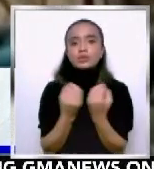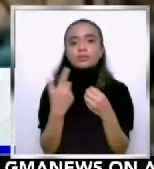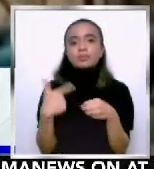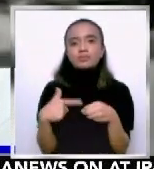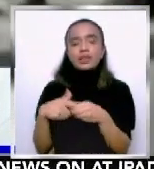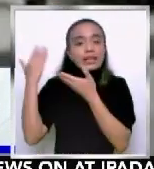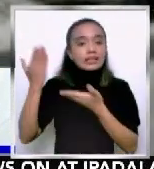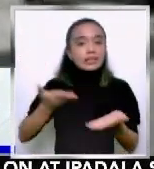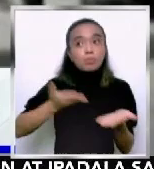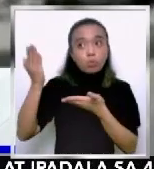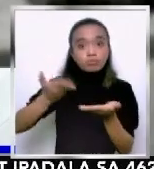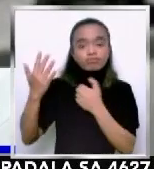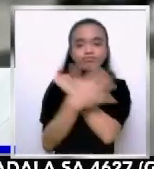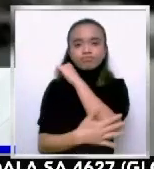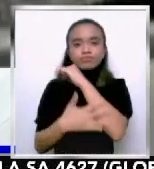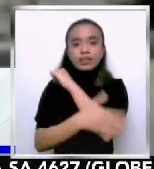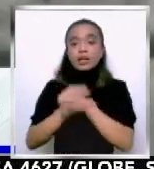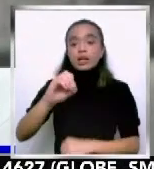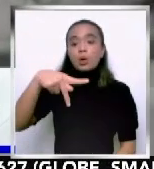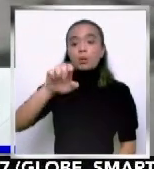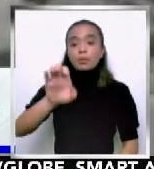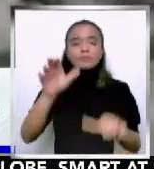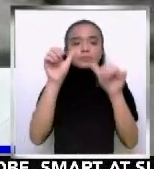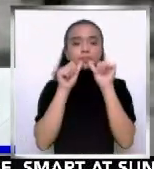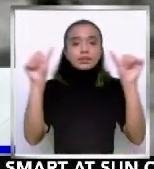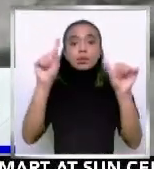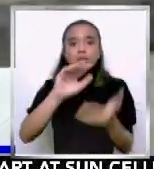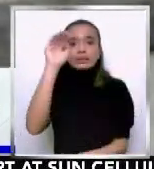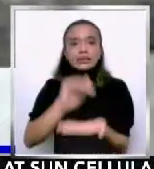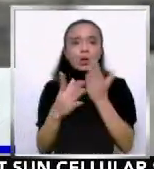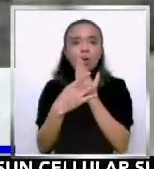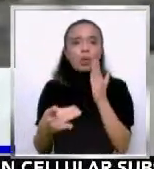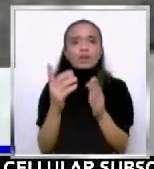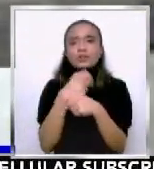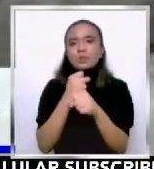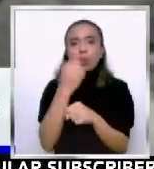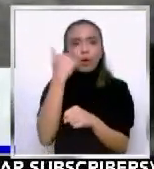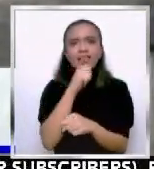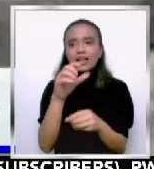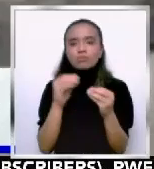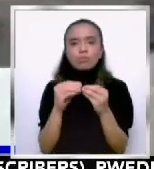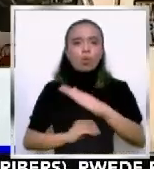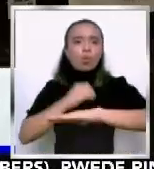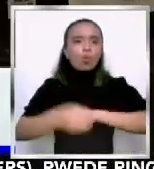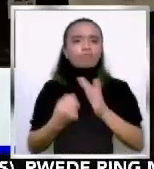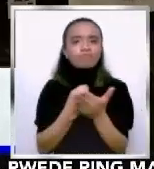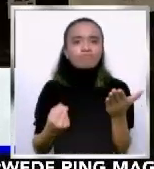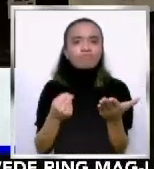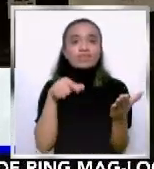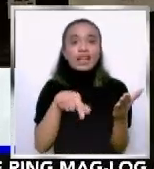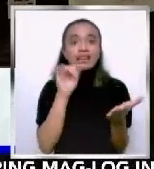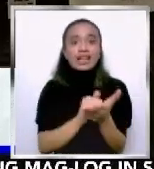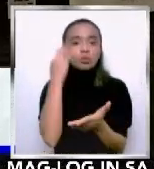Countries. Nag-anunsyang OPEC na babawasan ito ang oil production para hindi sumobra ang supply na maaaring magpababa ng presyo. Pero sa